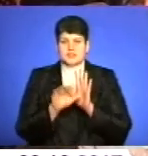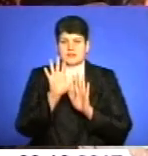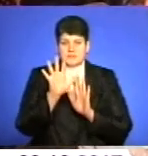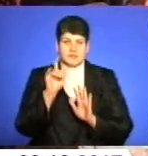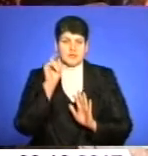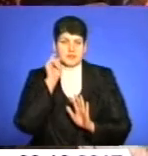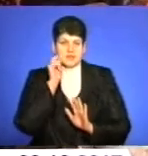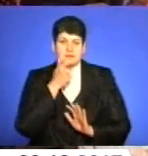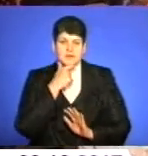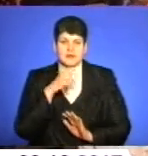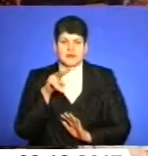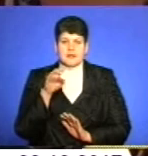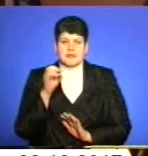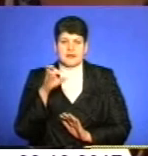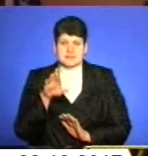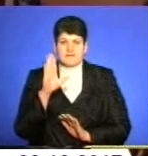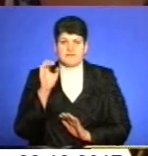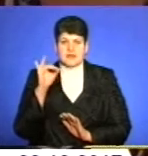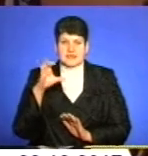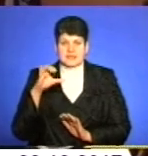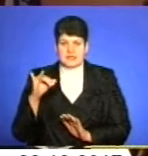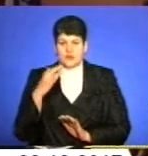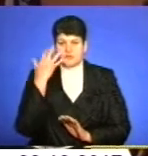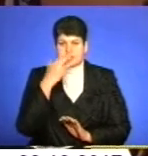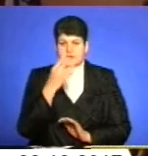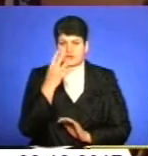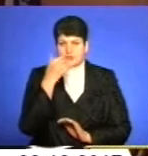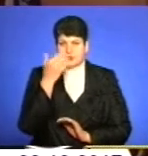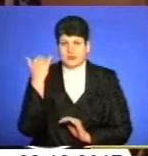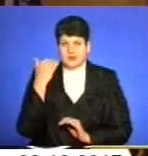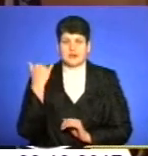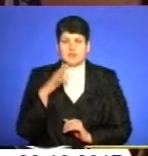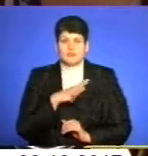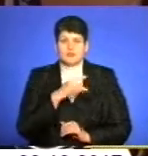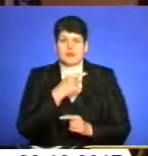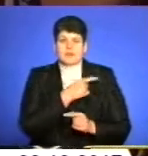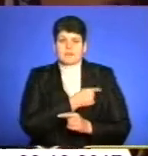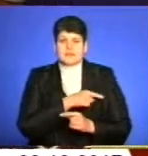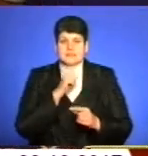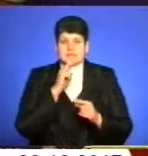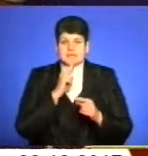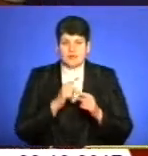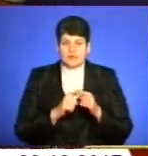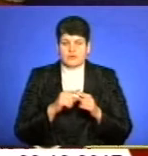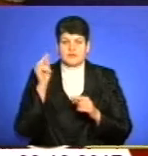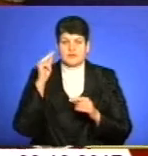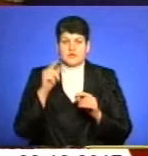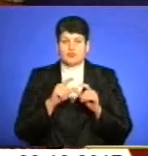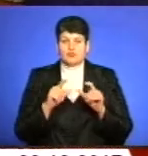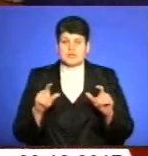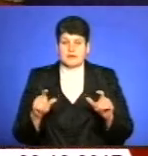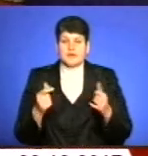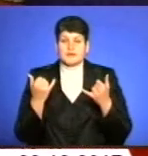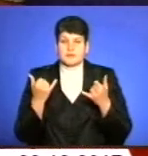65-річна пані Леся Василь втратила зір 4 роки тому. До того вона працювала медсестрою у навчальному закладі. Каже, їй приємно, що